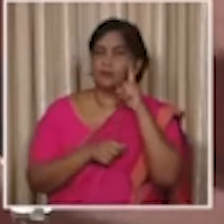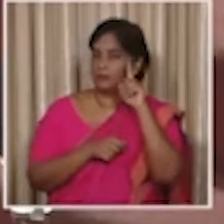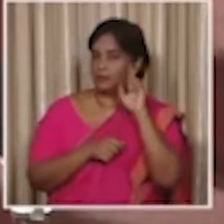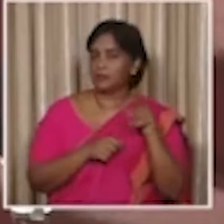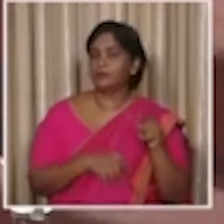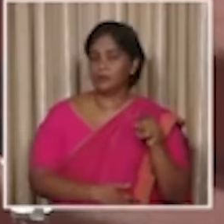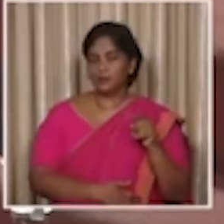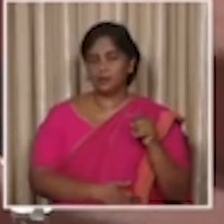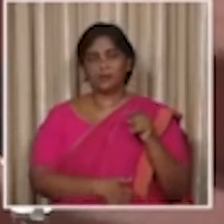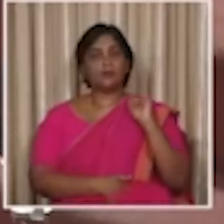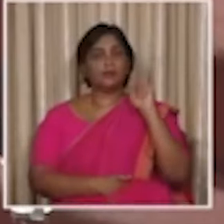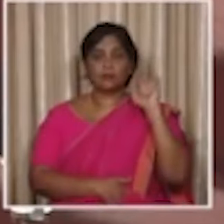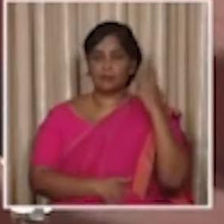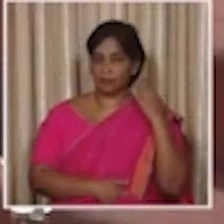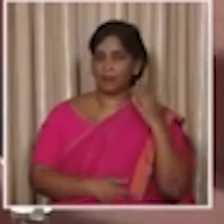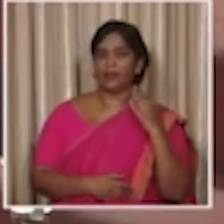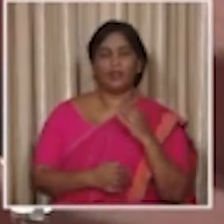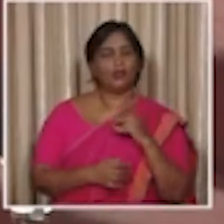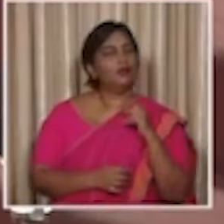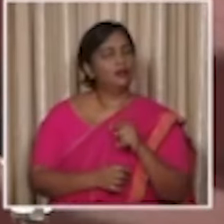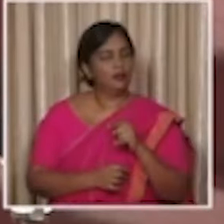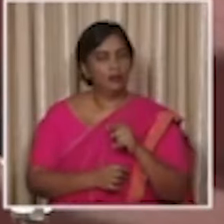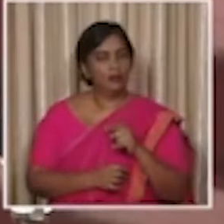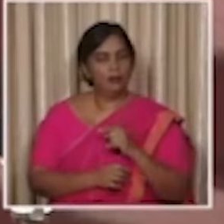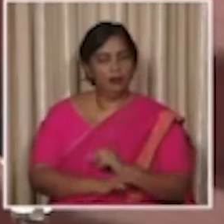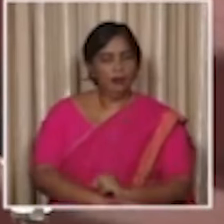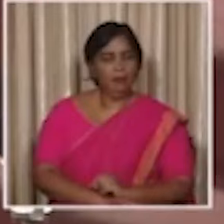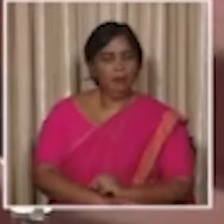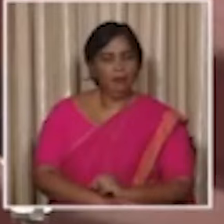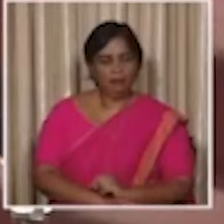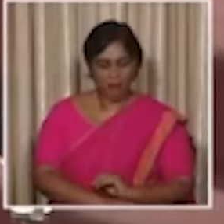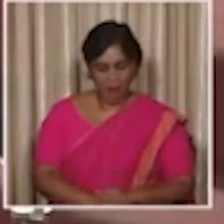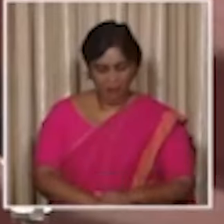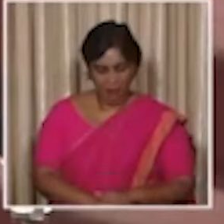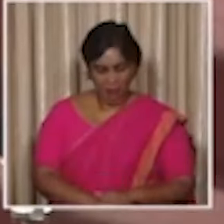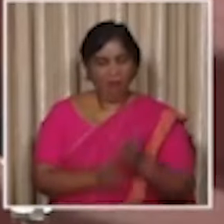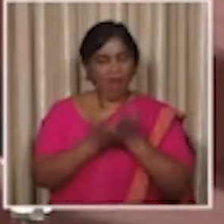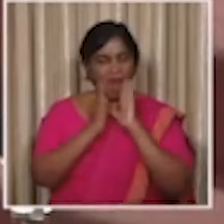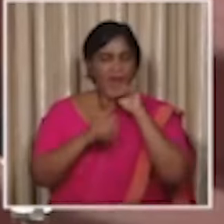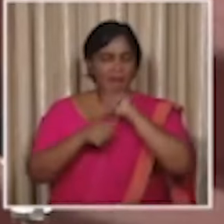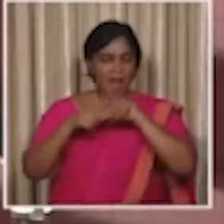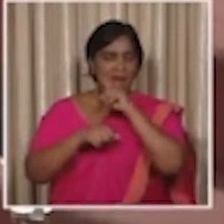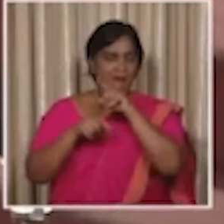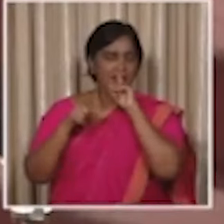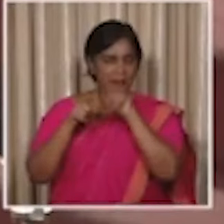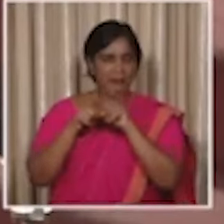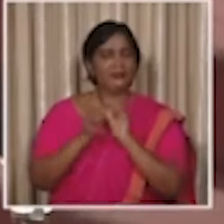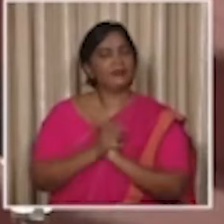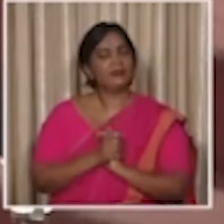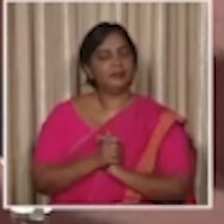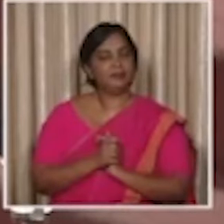තමයි විශේෂයෙන්ම මේ ජියෝ ප්ලැට්ෆෝම්ස් ලිමිටඩ් ගුජරාත් ඉන්දියා කියන ආයතනය එතකොට